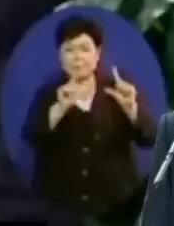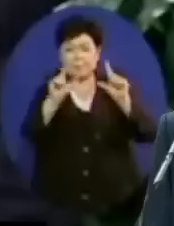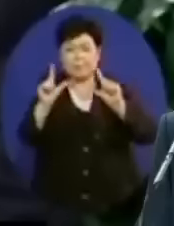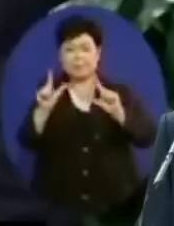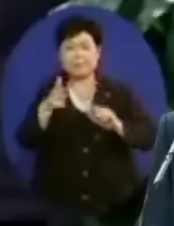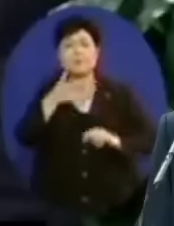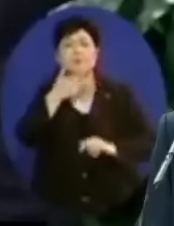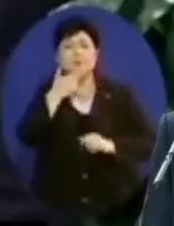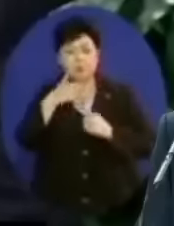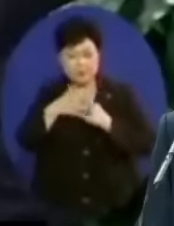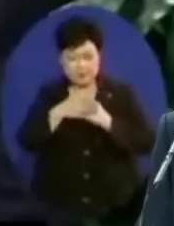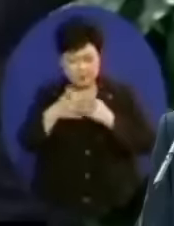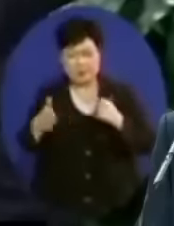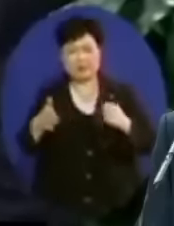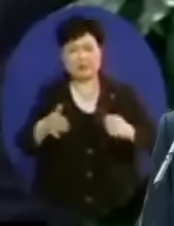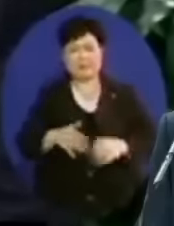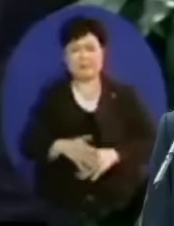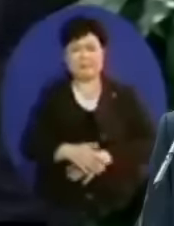살지 않습니다.